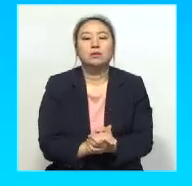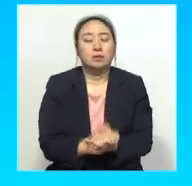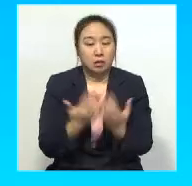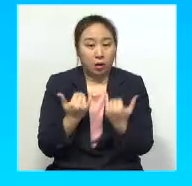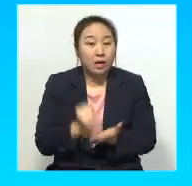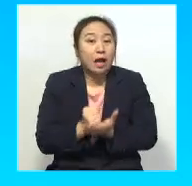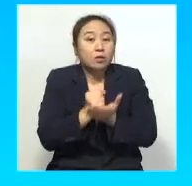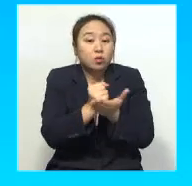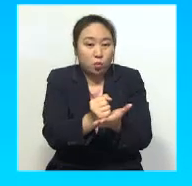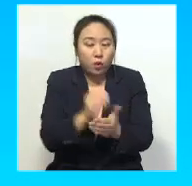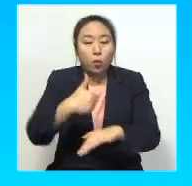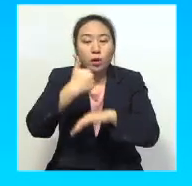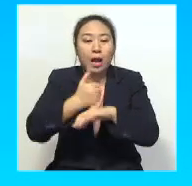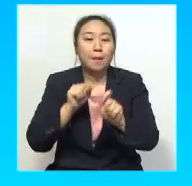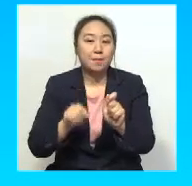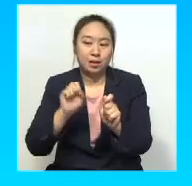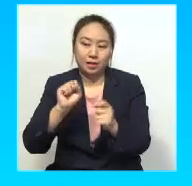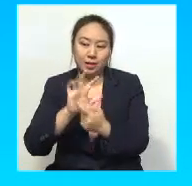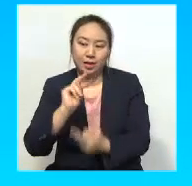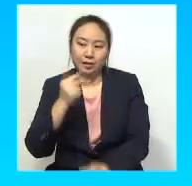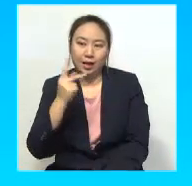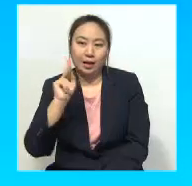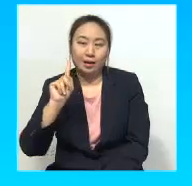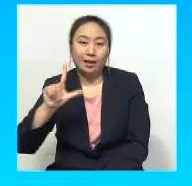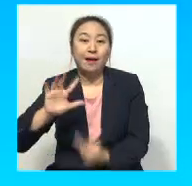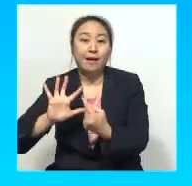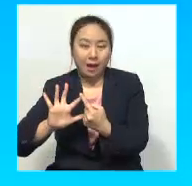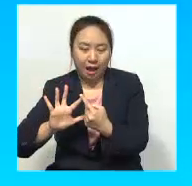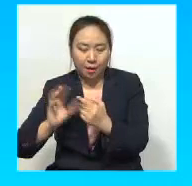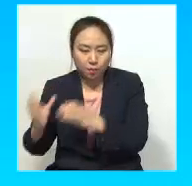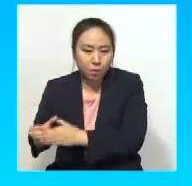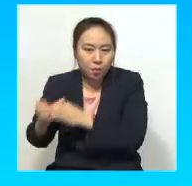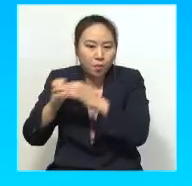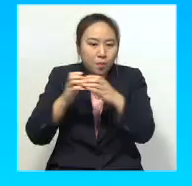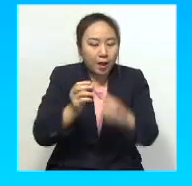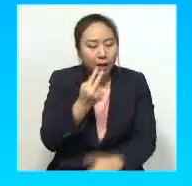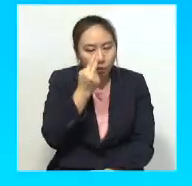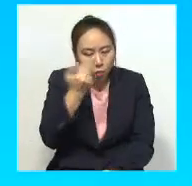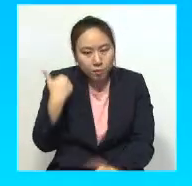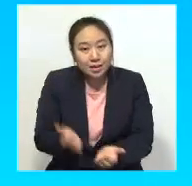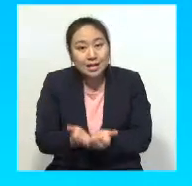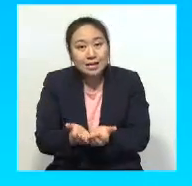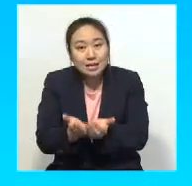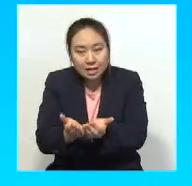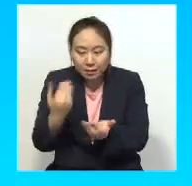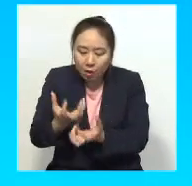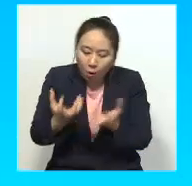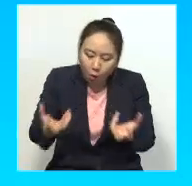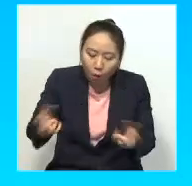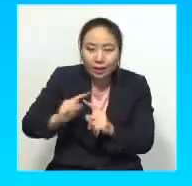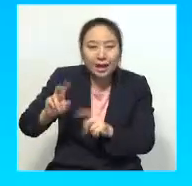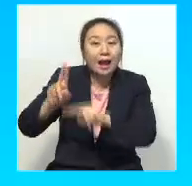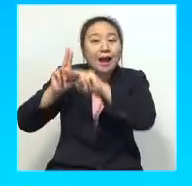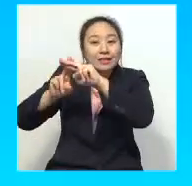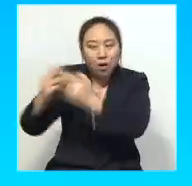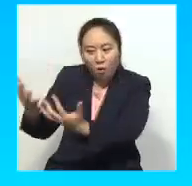ช่วยเหลือล่าสุดค่ะในอำเภอสังขละบุรีท่านนำคณะลงไปนะคะซึ่งเป็นการลงเรือแล้วก็นำถุงยังชีพต่างๆของกา